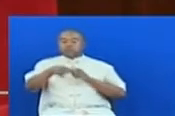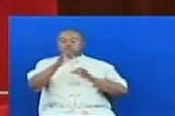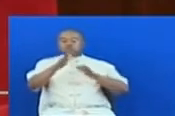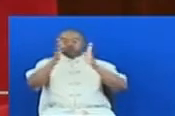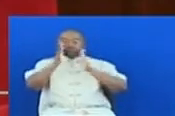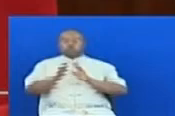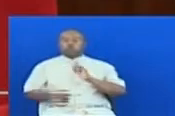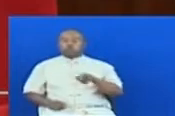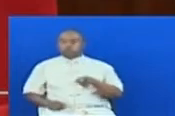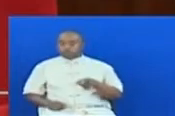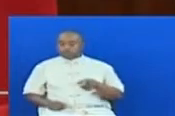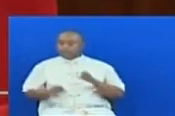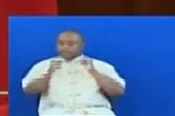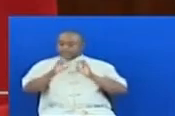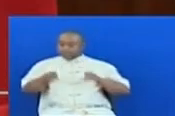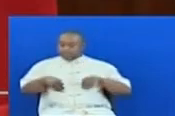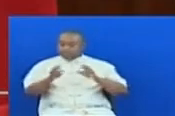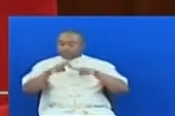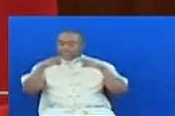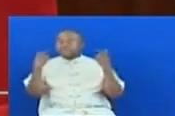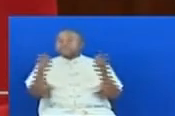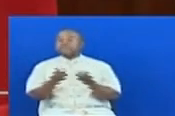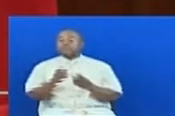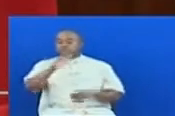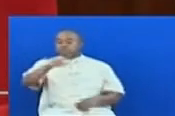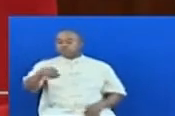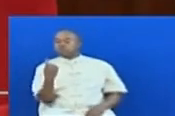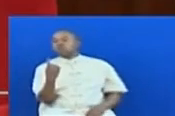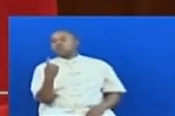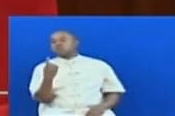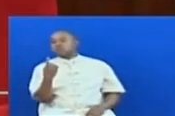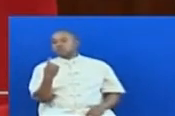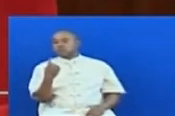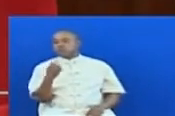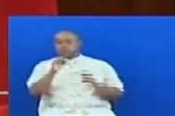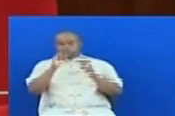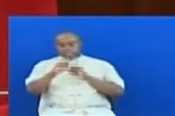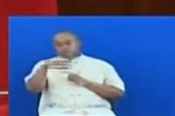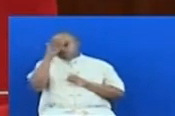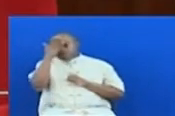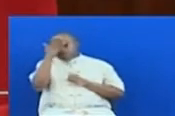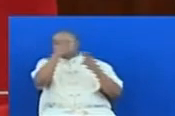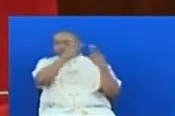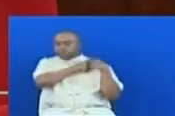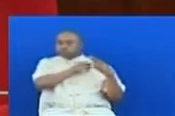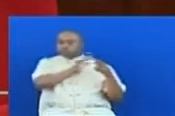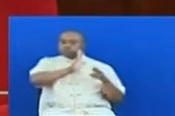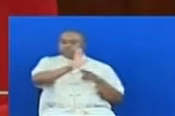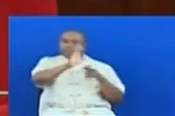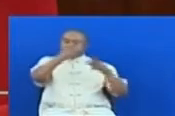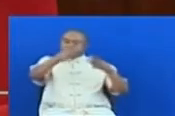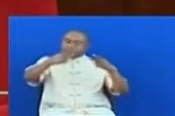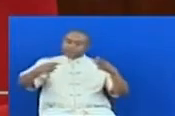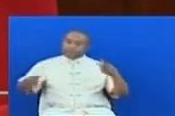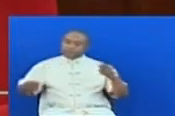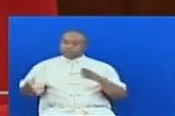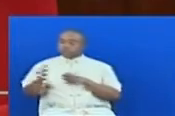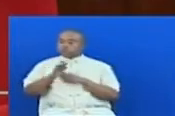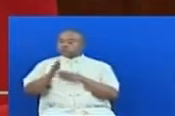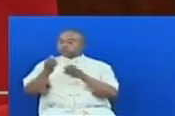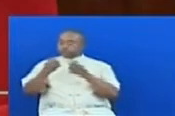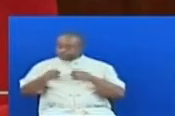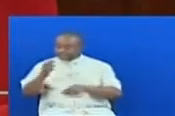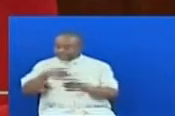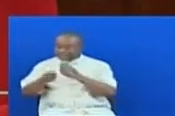wae wanapata semina ikiwezekana hata ya mwezi mzima, wae wanajua majukumu yao ni nini katika utekelezaji kwenye